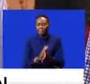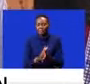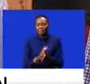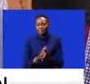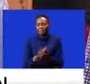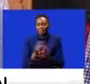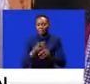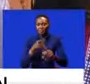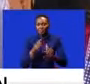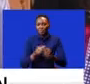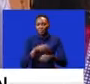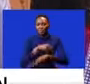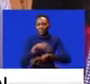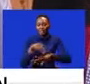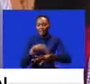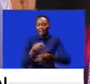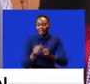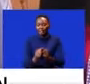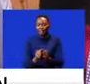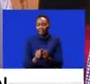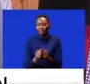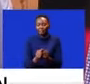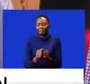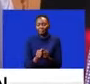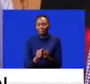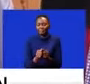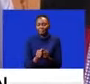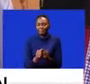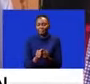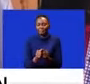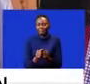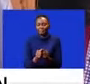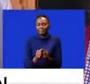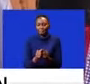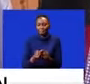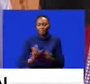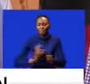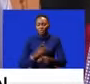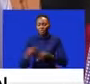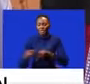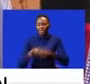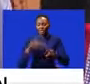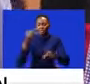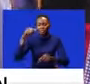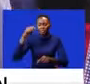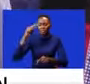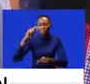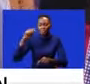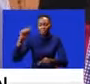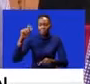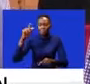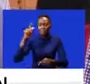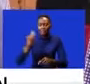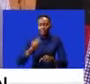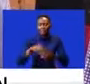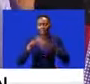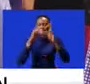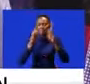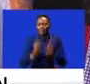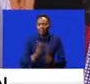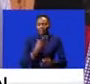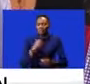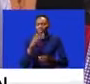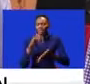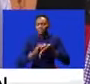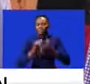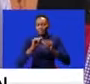festivals kendo gibiro duogo kae gi pak gi puoch mang'eny kabisa wan kaka jo Kupet bade ma Kisumu wadwaro wacho kendo wadwaro nuoyo